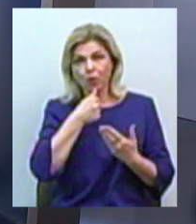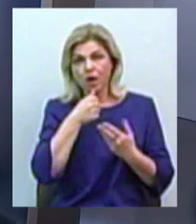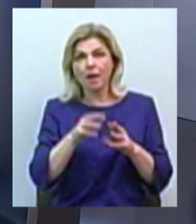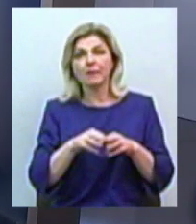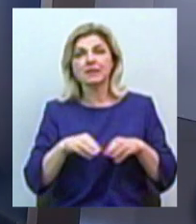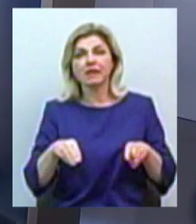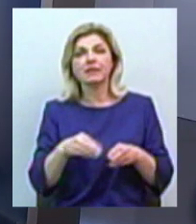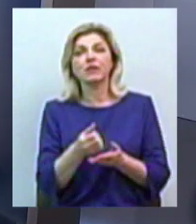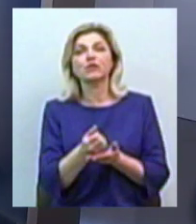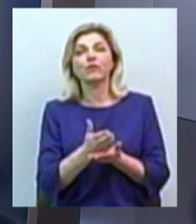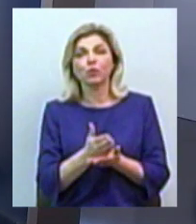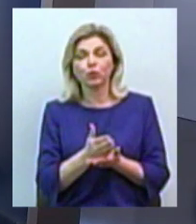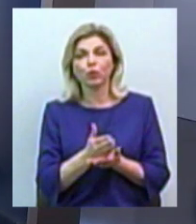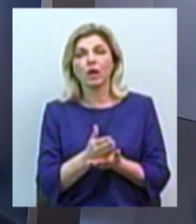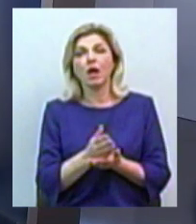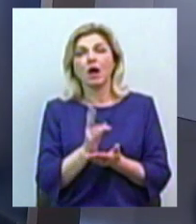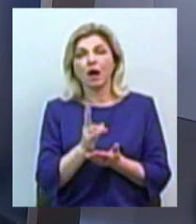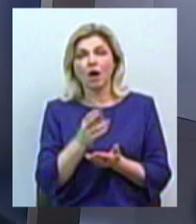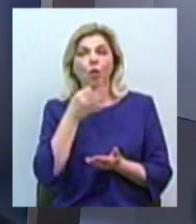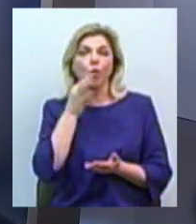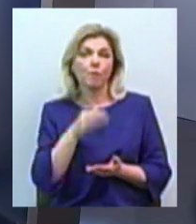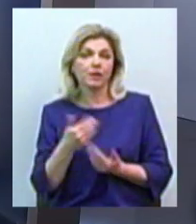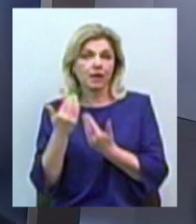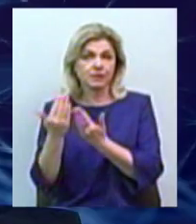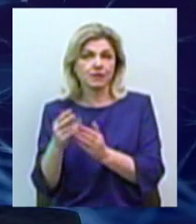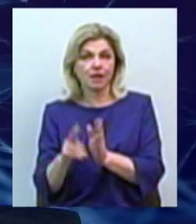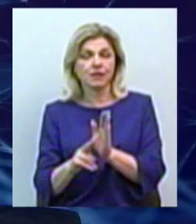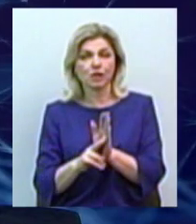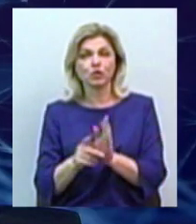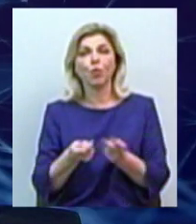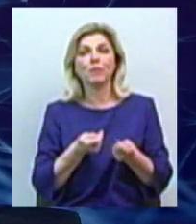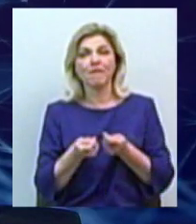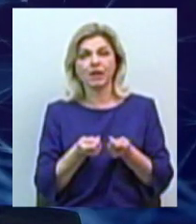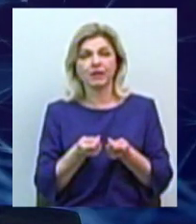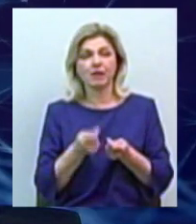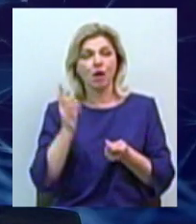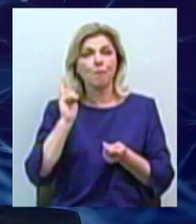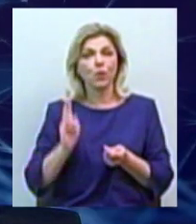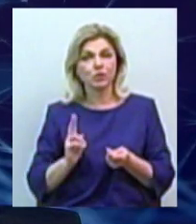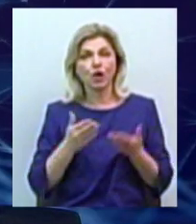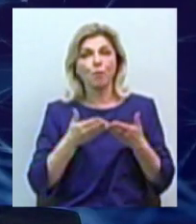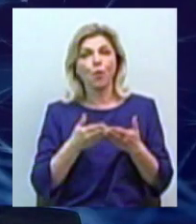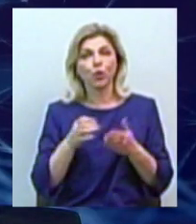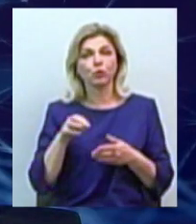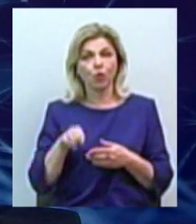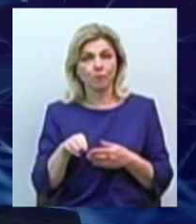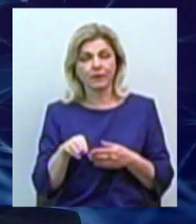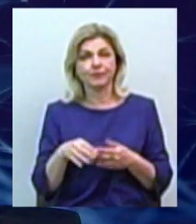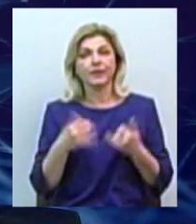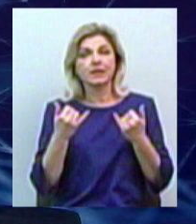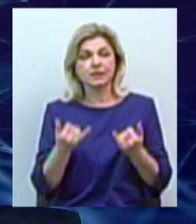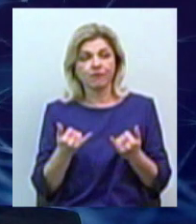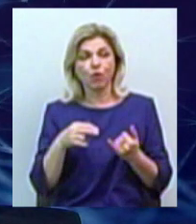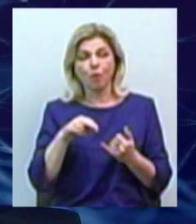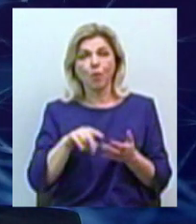інфраструктури, до компетенції якого належить управління морським портом, який сьогодні по